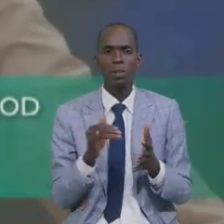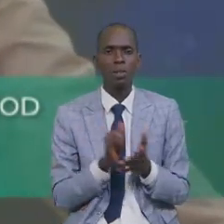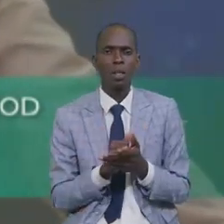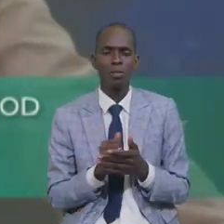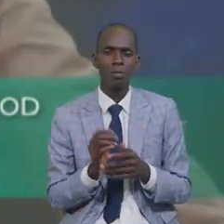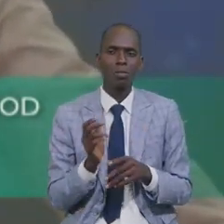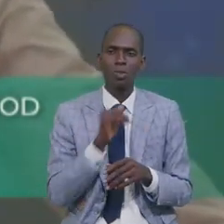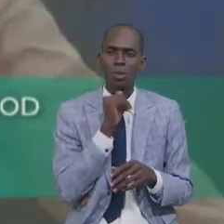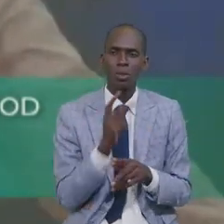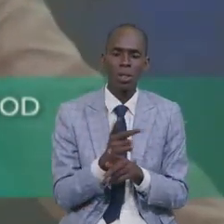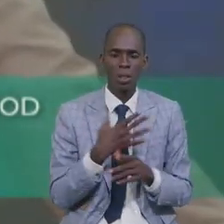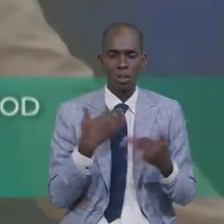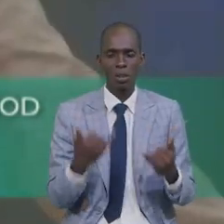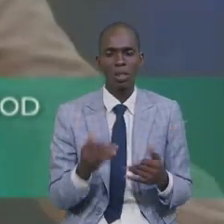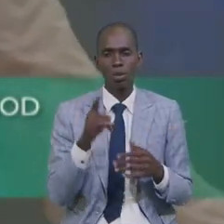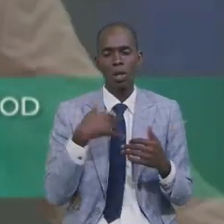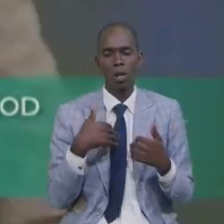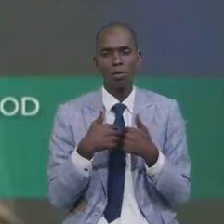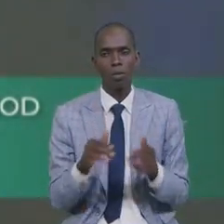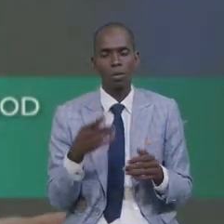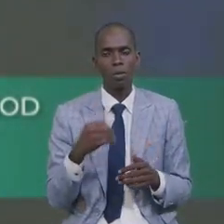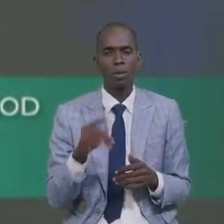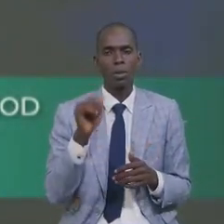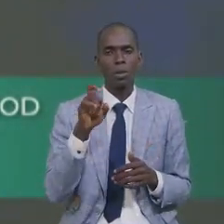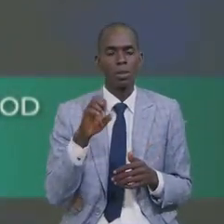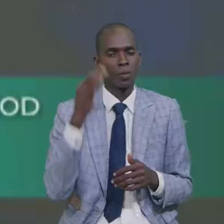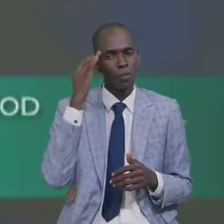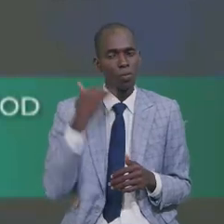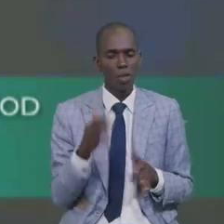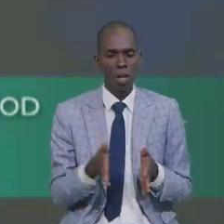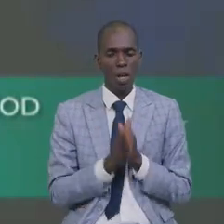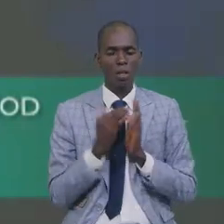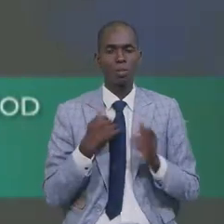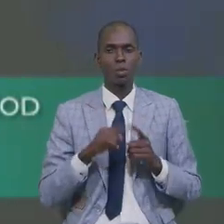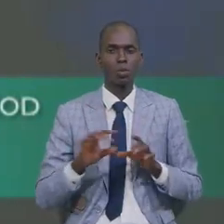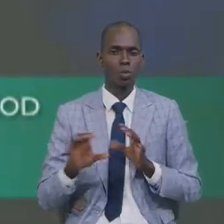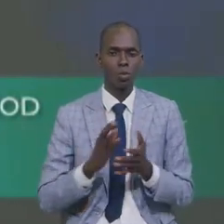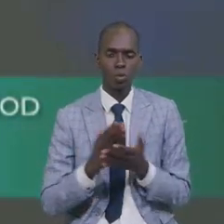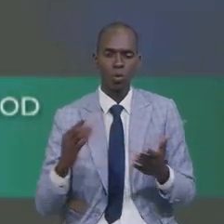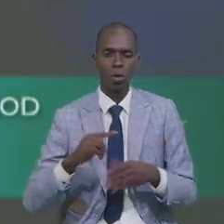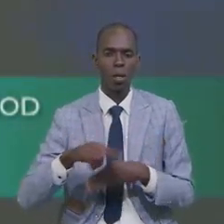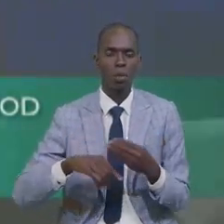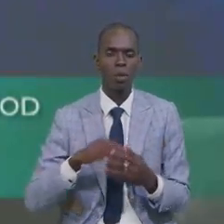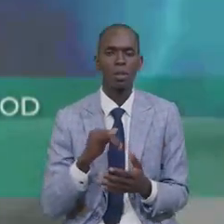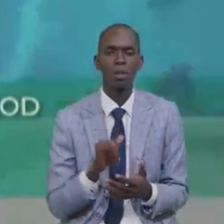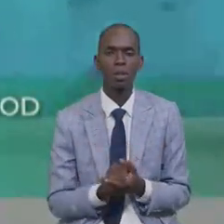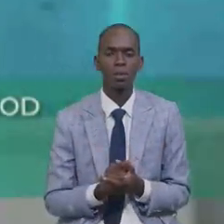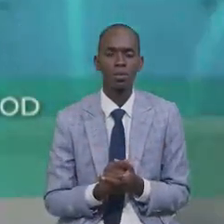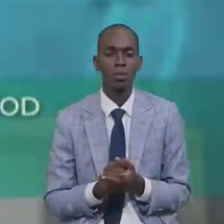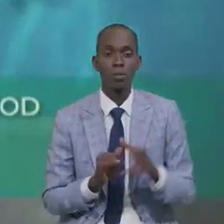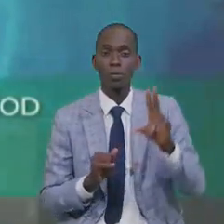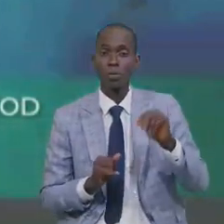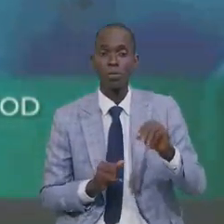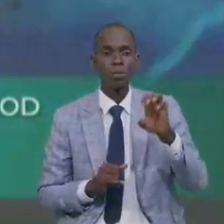choses insensées. Et le fer de lance est tombé. Et tu me demandes maintenant de faire quelque chose à ce sujet.